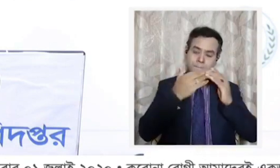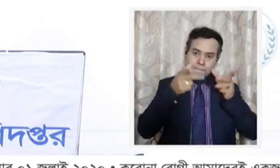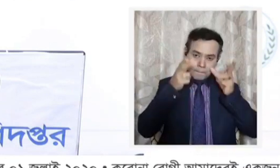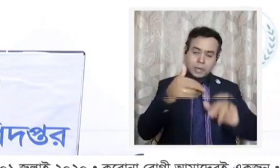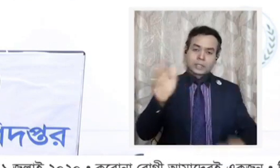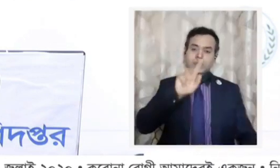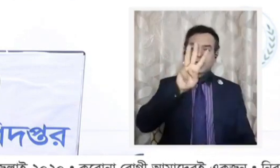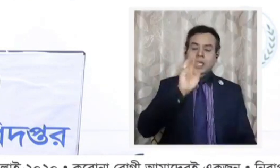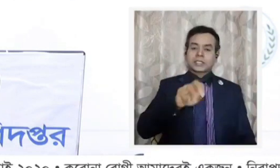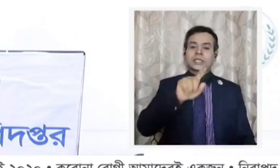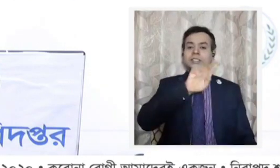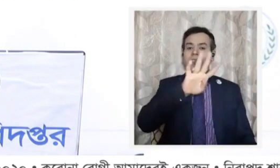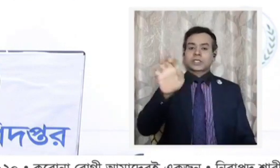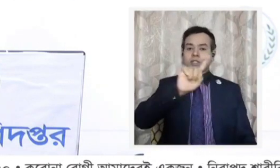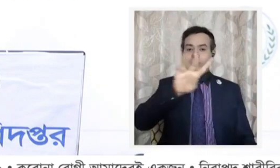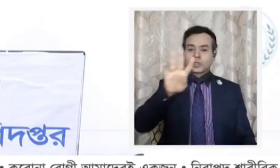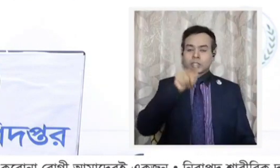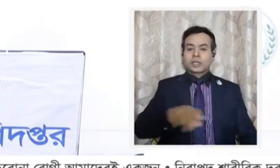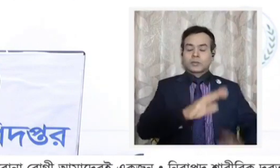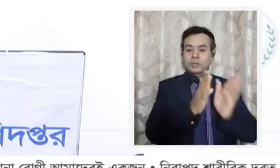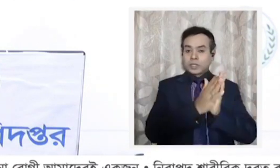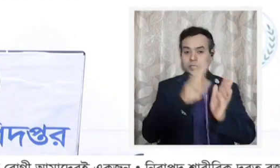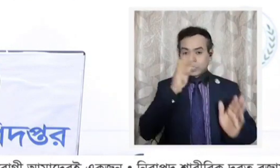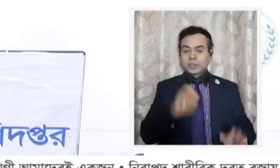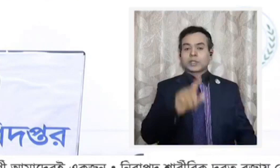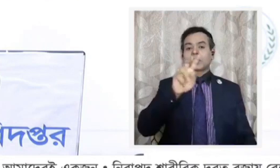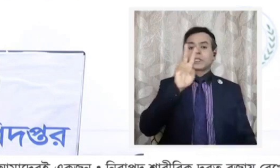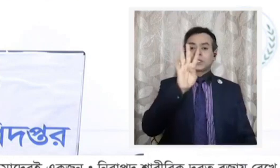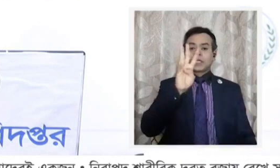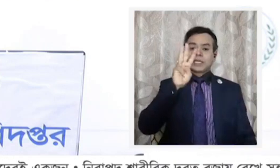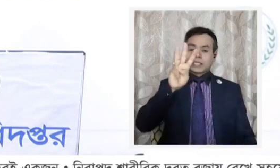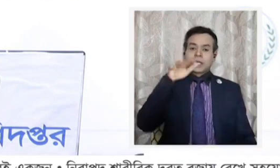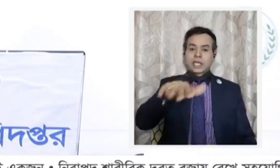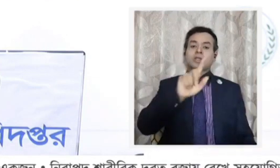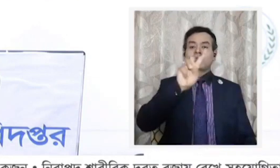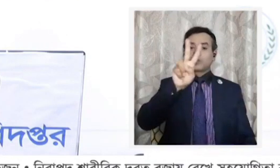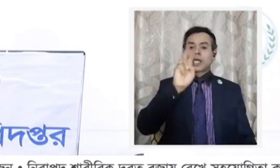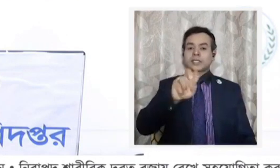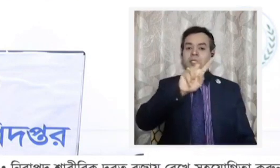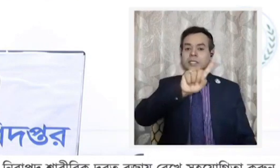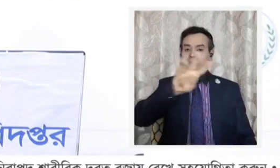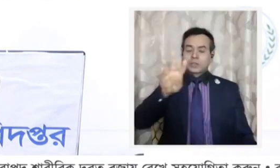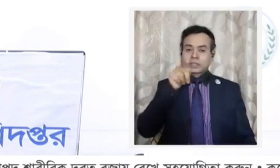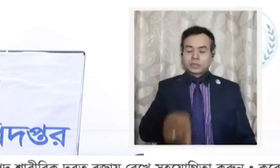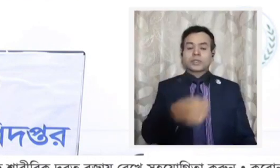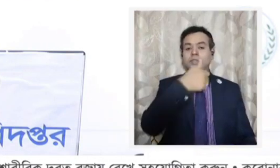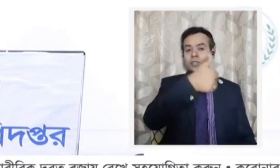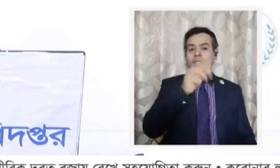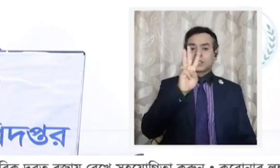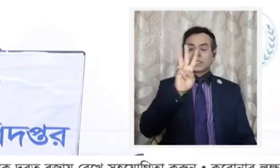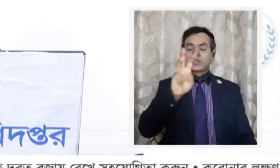3,66,295 জন। 24 ঘন্টায় কোয়ারেন্টাইন থেকে ছাড় পেয়েছেন 3,414 জন। এ পর্যন্ত ছাড় পেয়েছেন 3,02,413